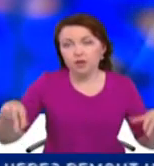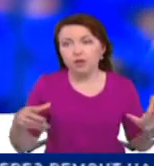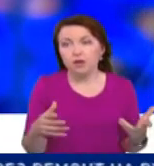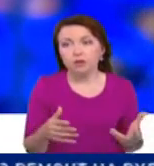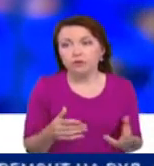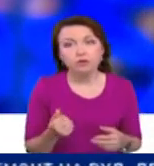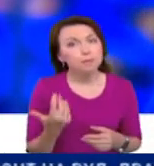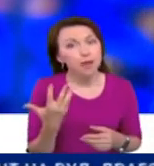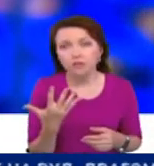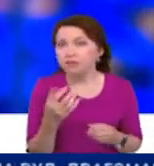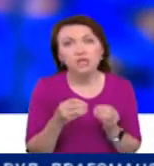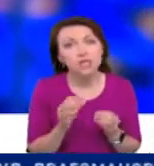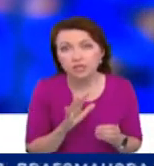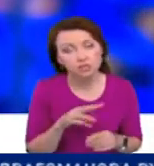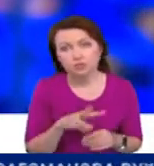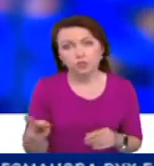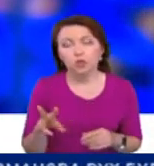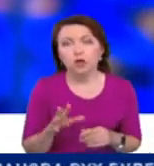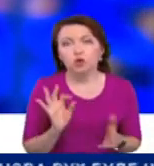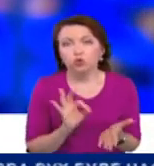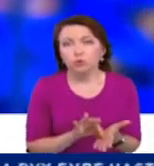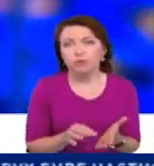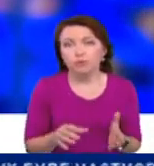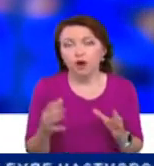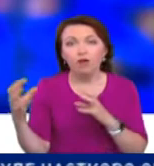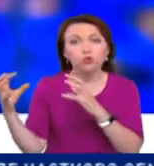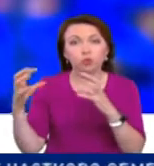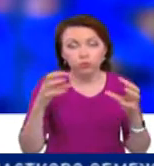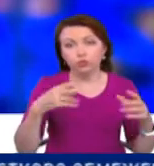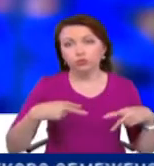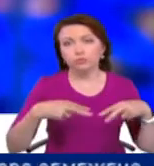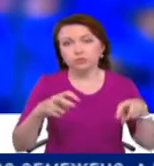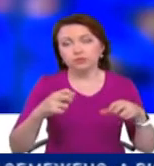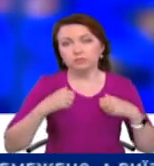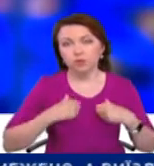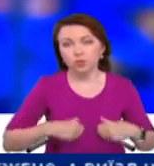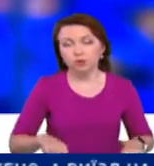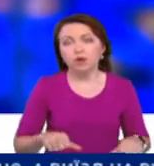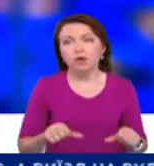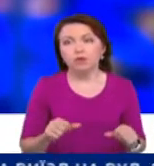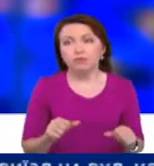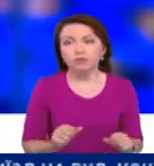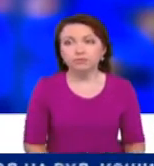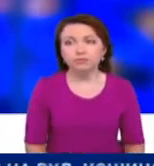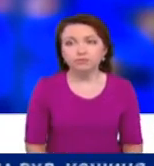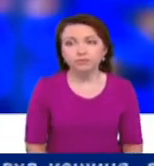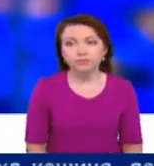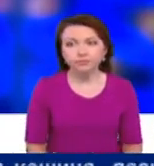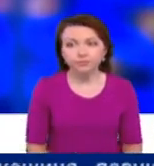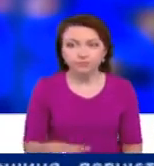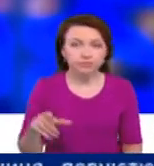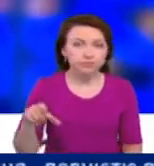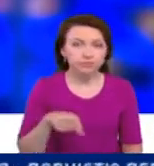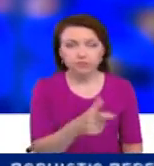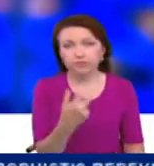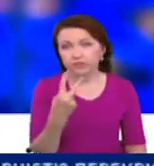не 5, не 10 минут, чтобы подъехал автобус, и мы спокойно могли, хотя дорога была